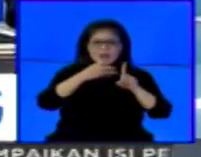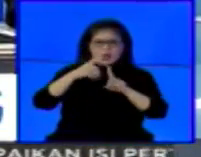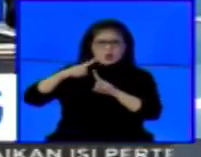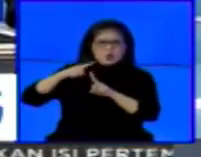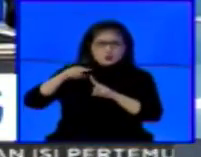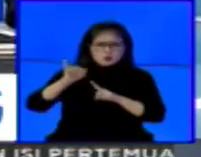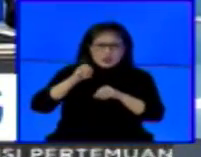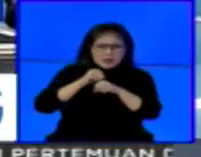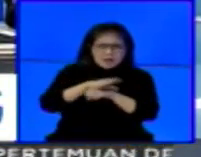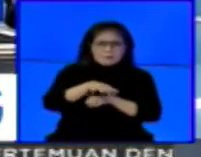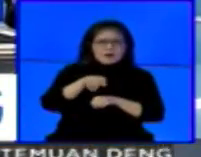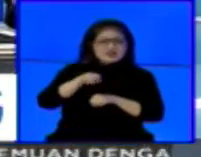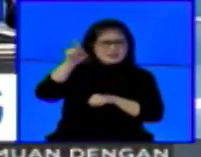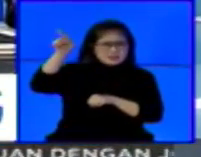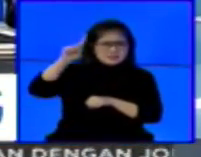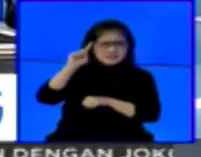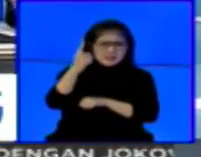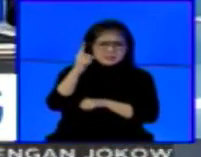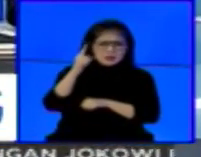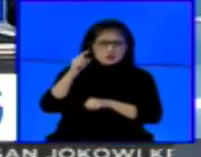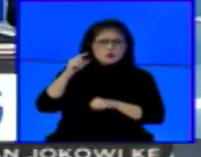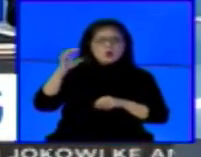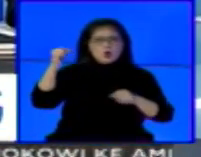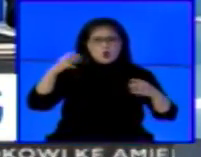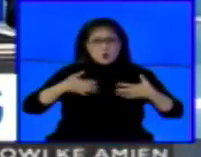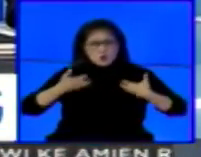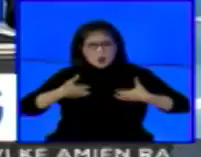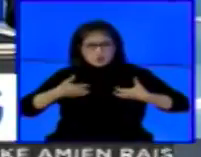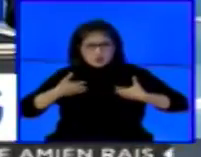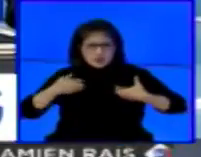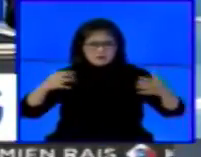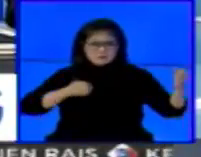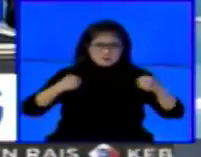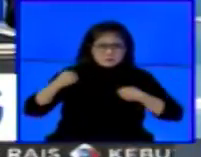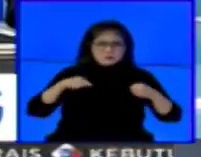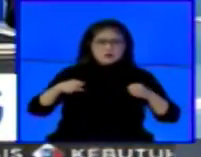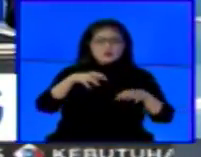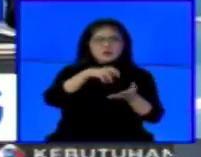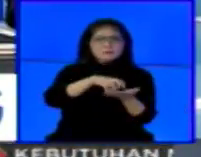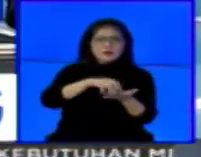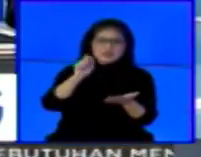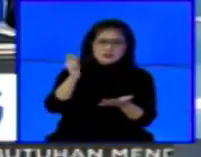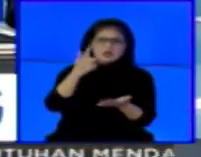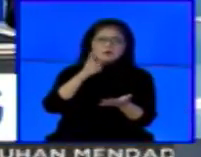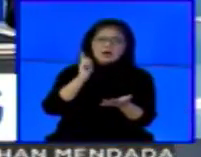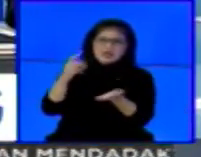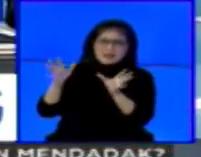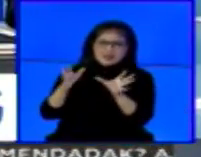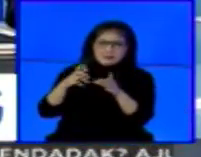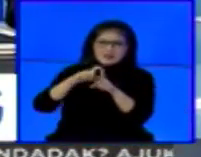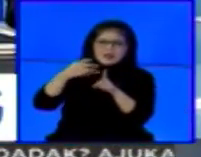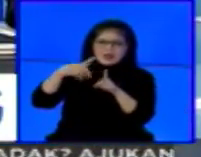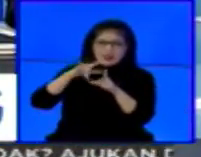sana, salah satunya orang utan yang memiliki habitat di wilayah ini. Berikut penelusuran tim Delik dalam